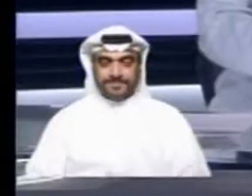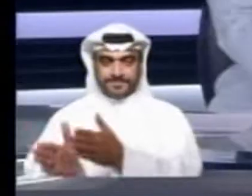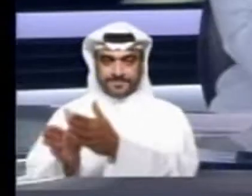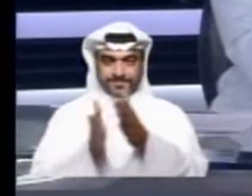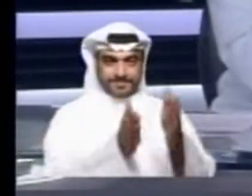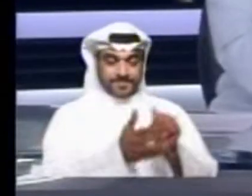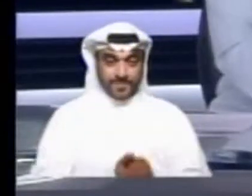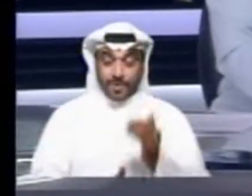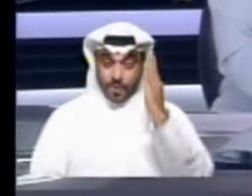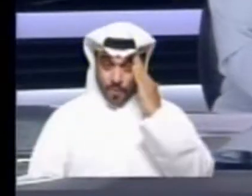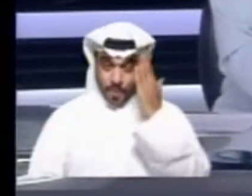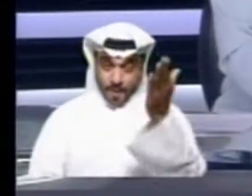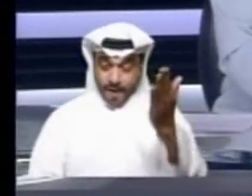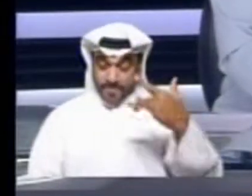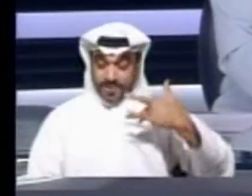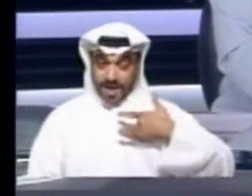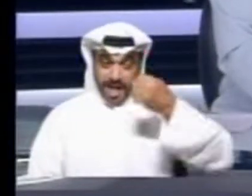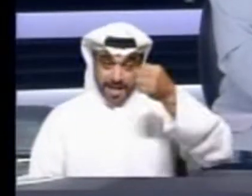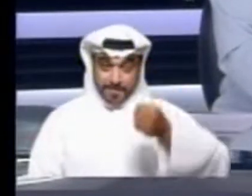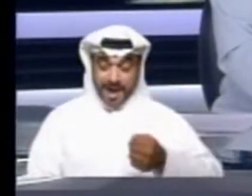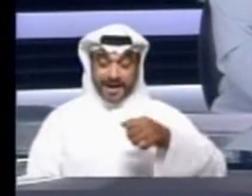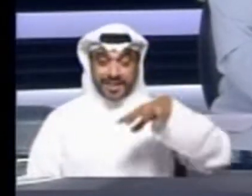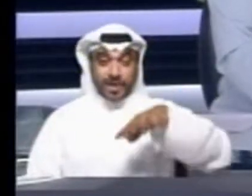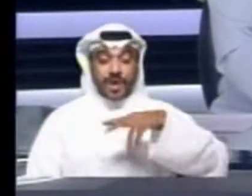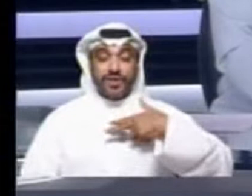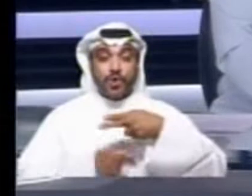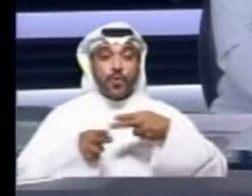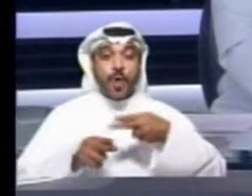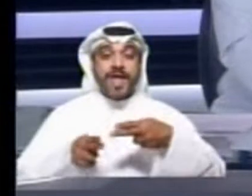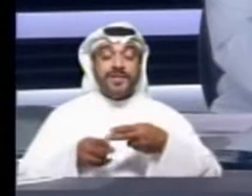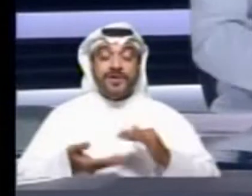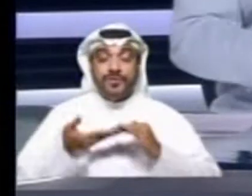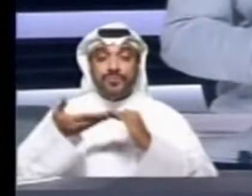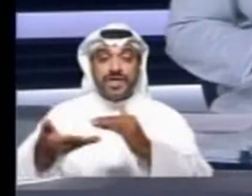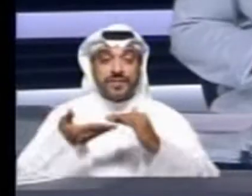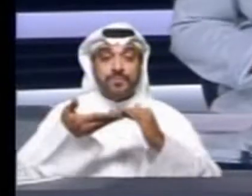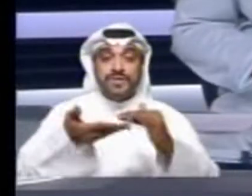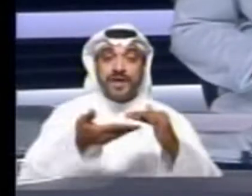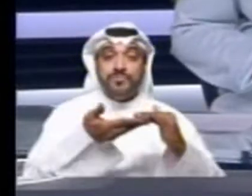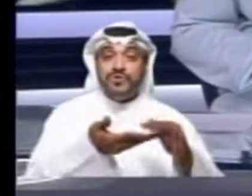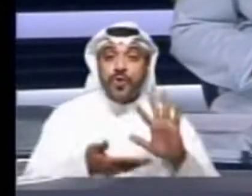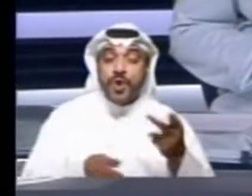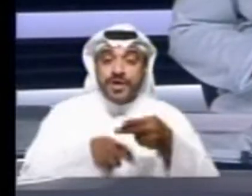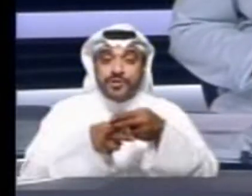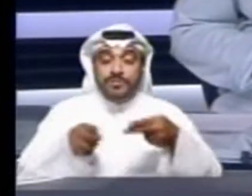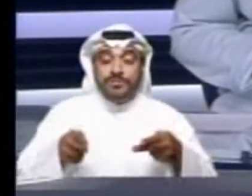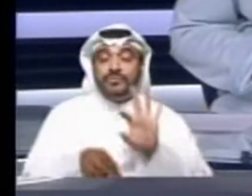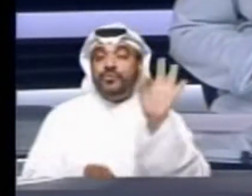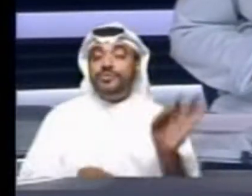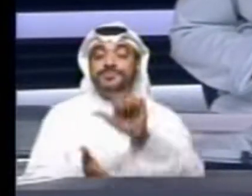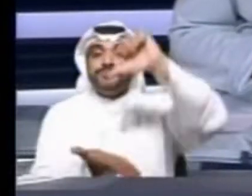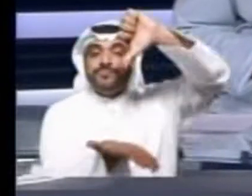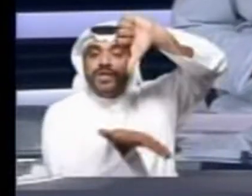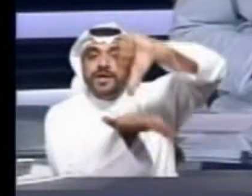إيمانا بالدور الذي قدمته دولة الكويت تجاه المتضررين من السيول في الجمهورية الإيرانية، قام فريق لجمعية